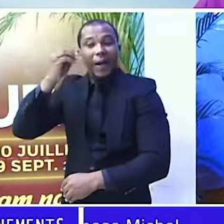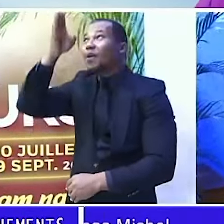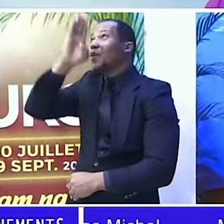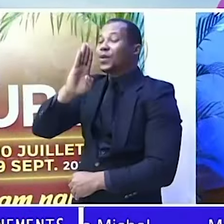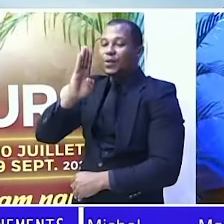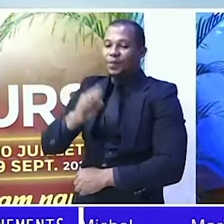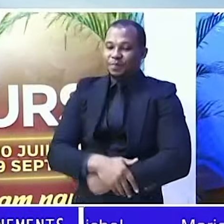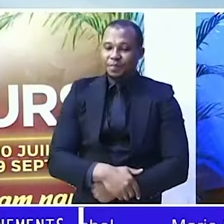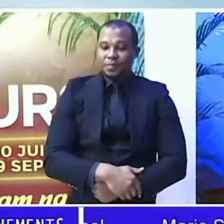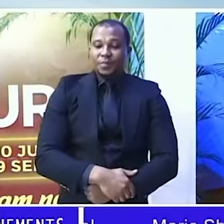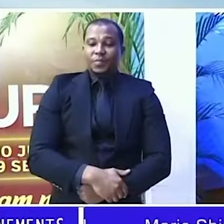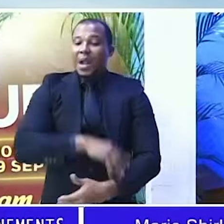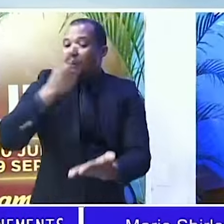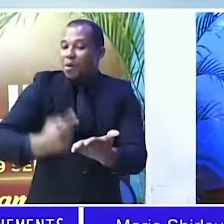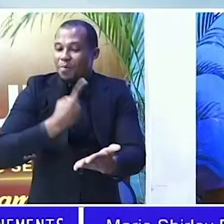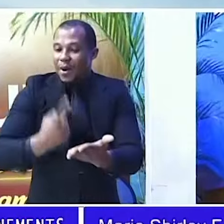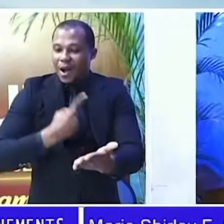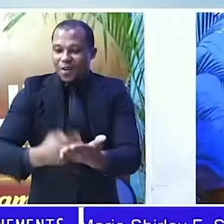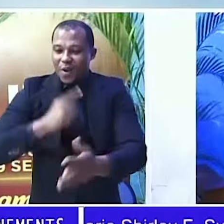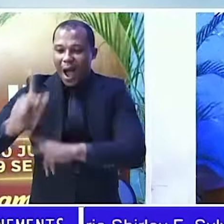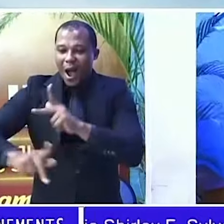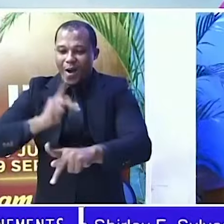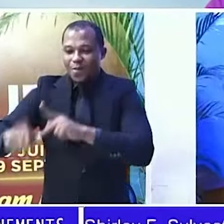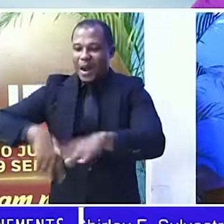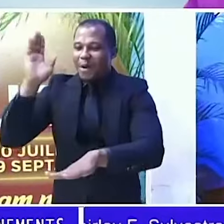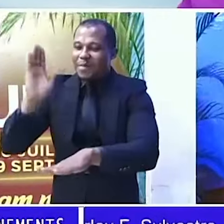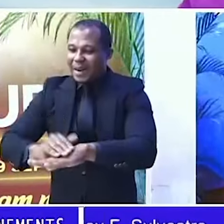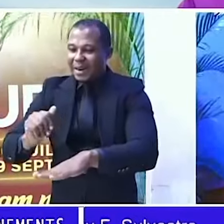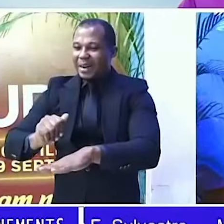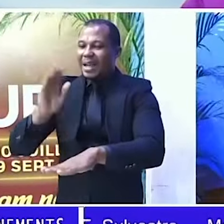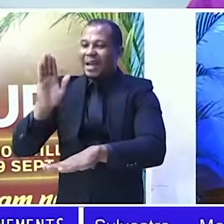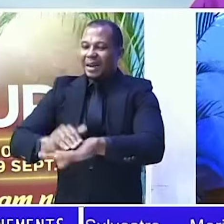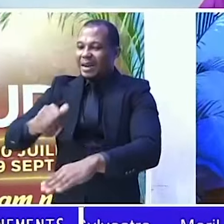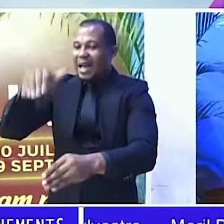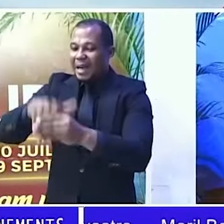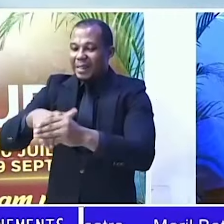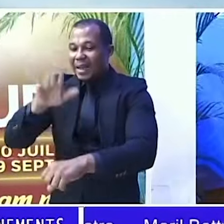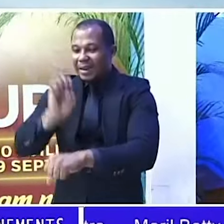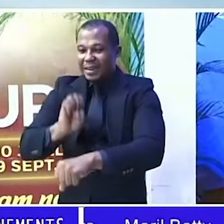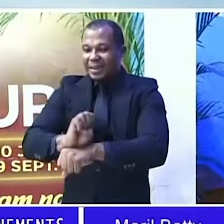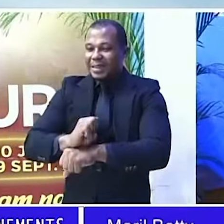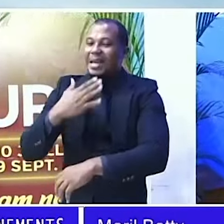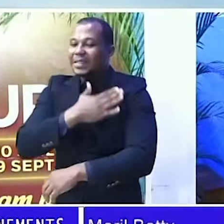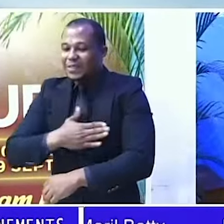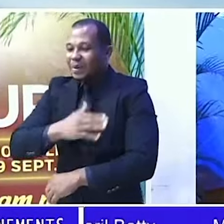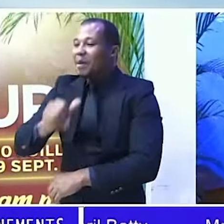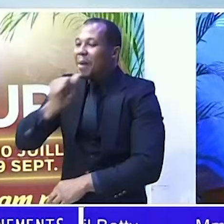Ça a dû des fois, pour y apprêler derrière mon l'église, en dans l'église, il y a tant pris pas manger.